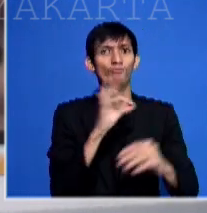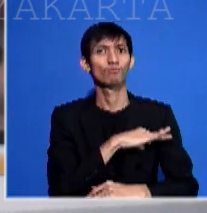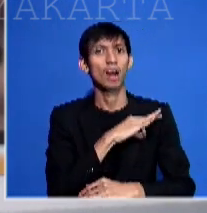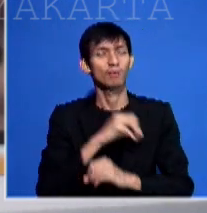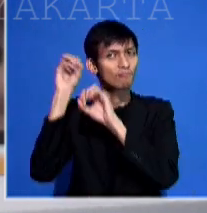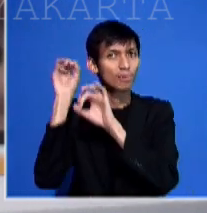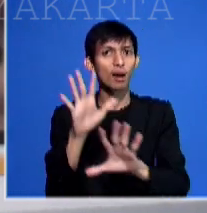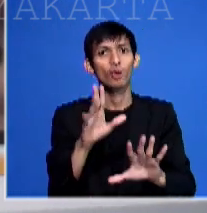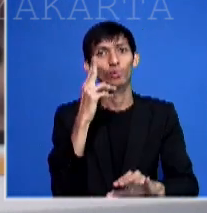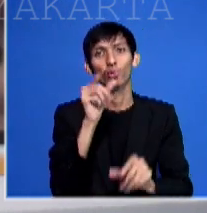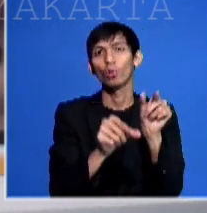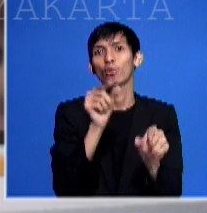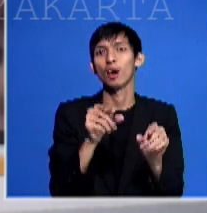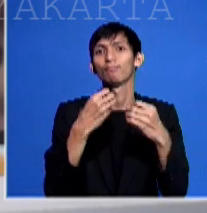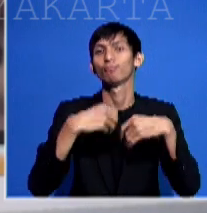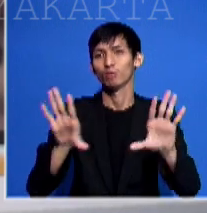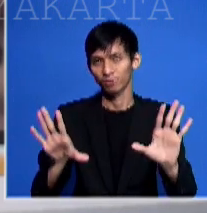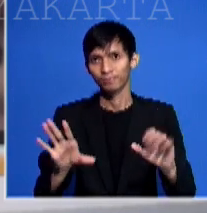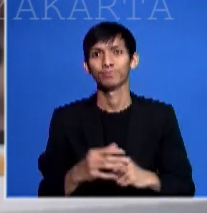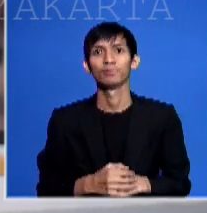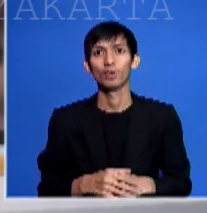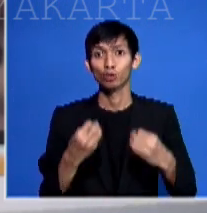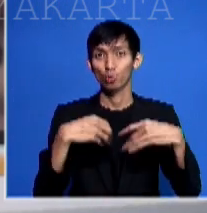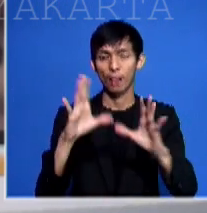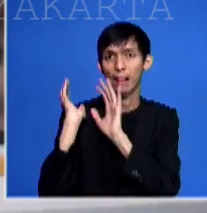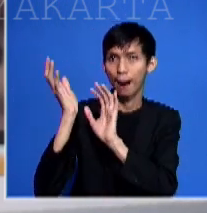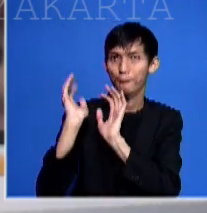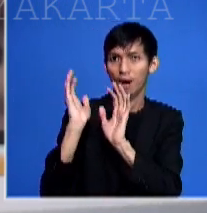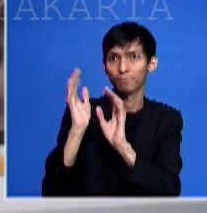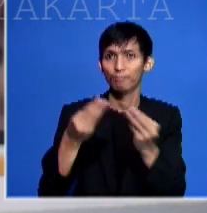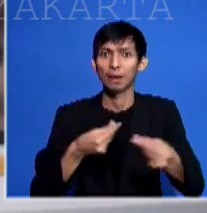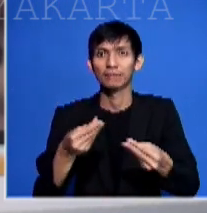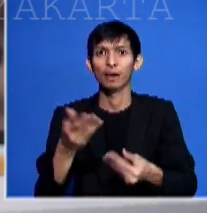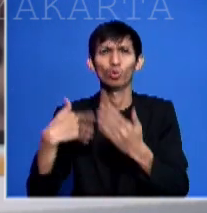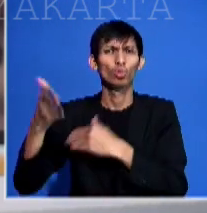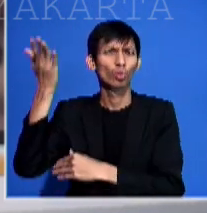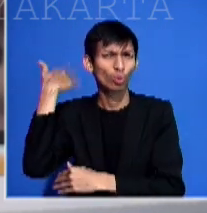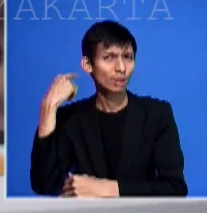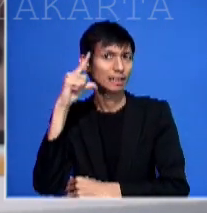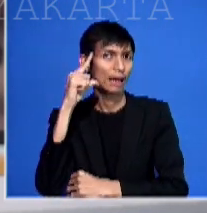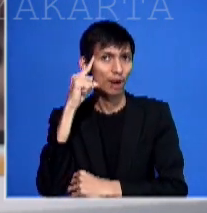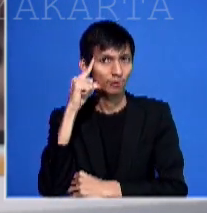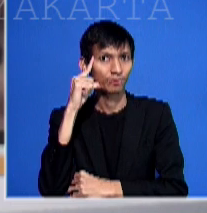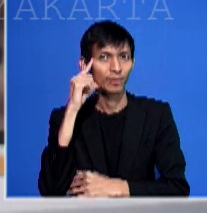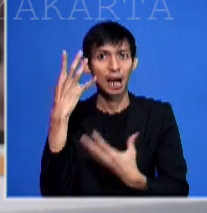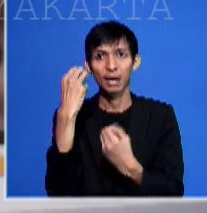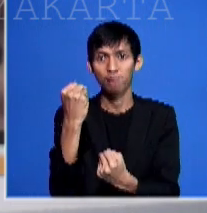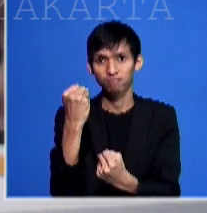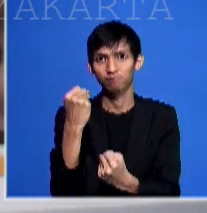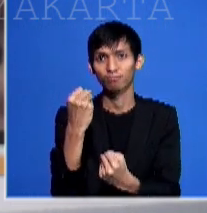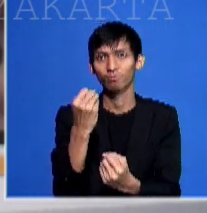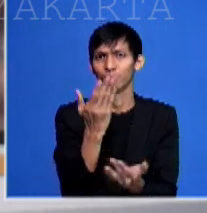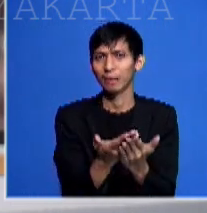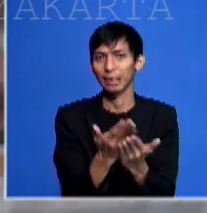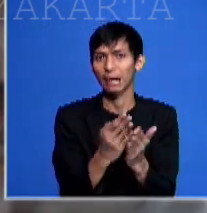bagi para pedagang salah satunya pedagang kelapa di pasar tradisional cebongan kapanewon Melati Kabupaten Sleman yang berharap ada lonjakan